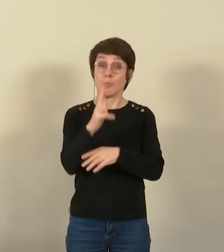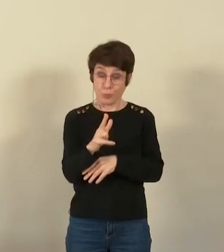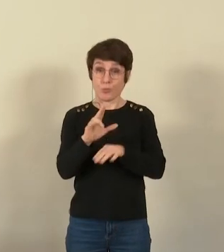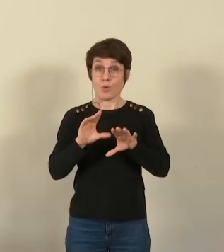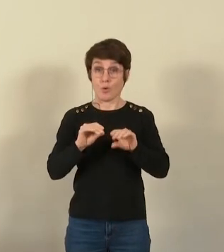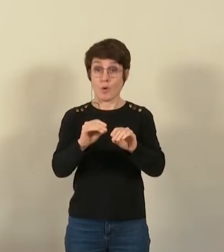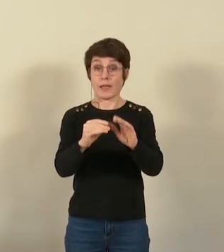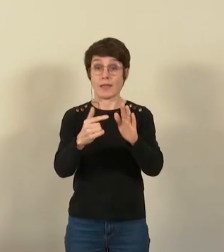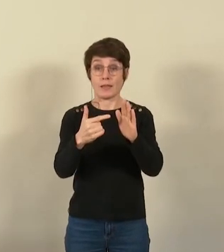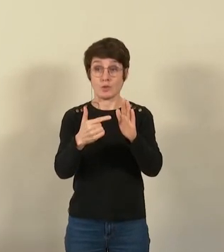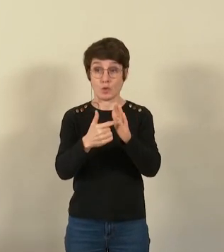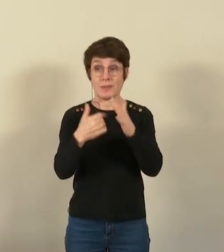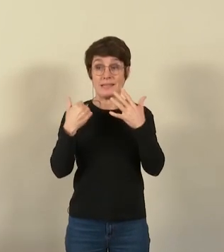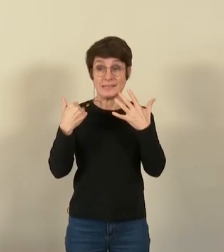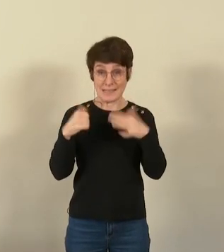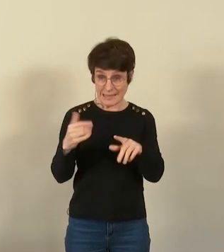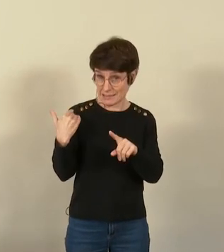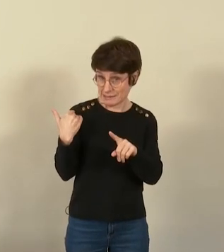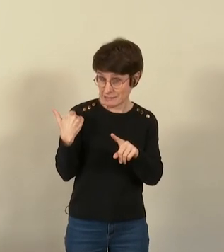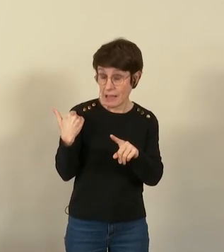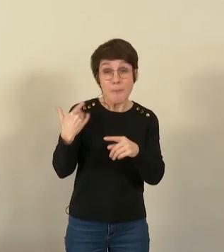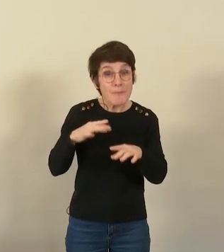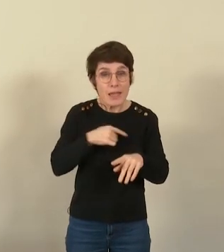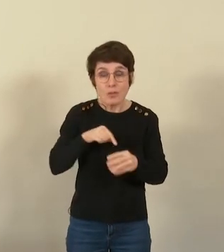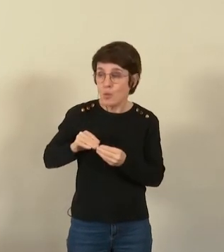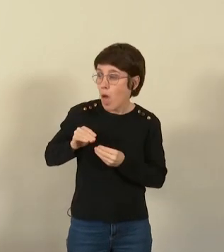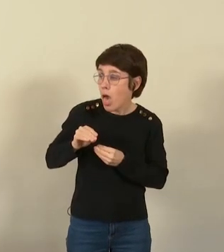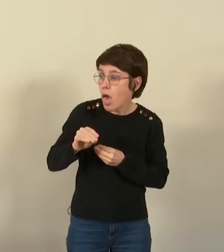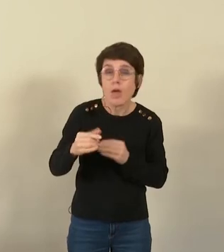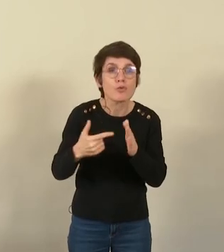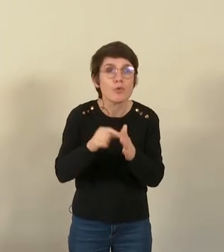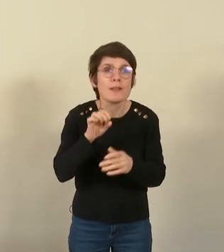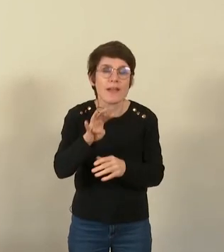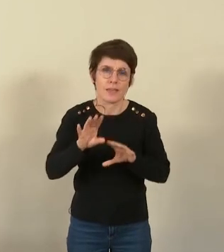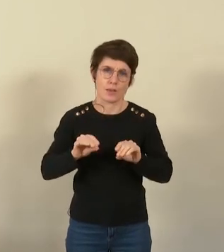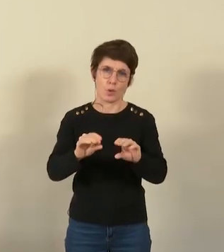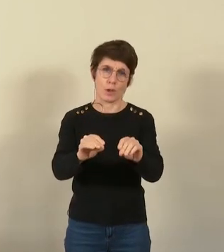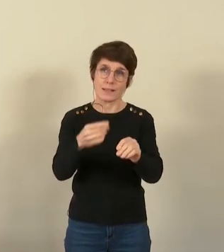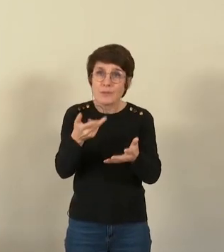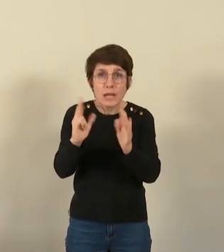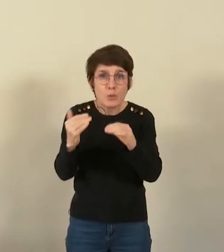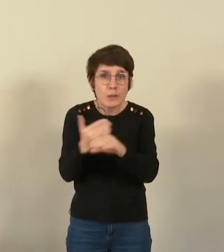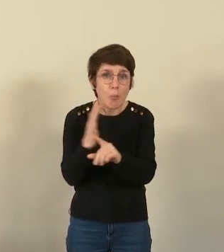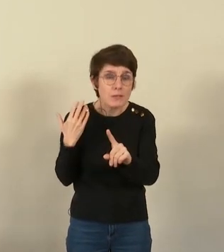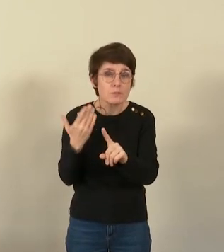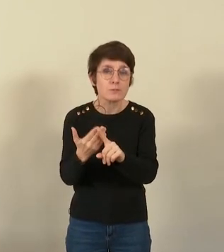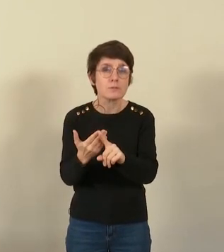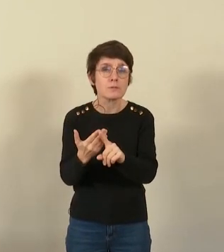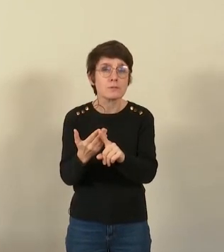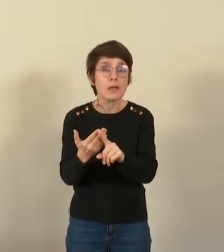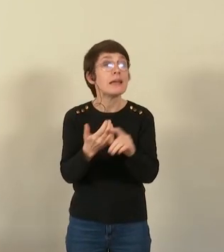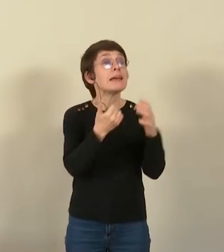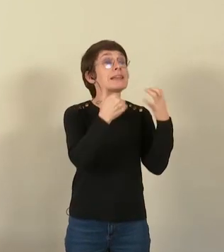2016 nous n'activons cette possibilité qu'en 2024 soit 8 ans plus tard alors que près de 600